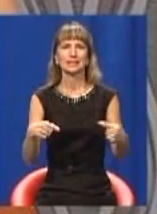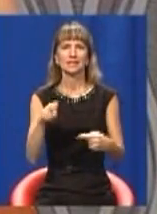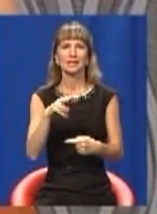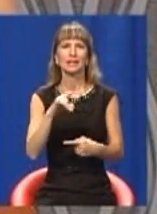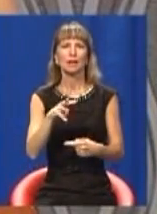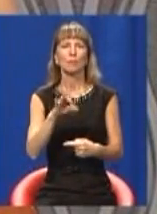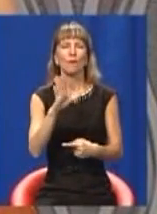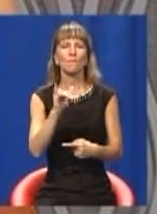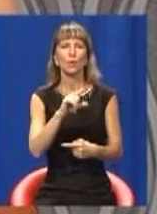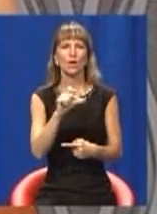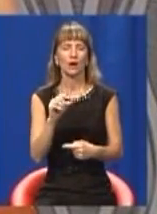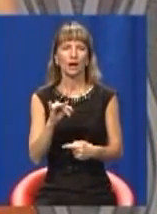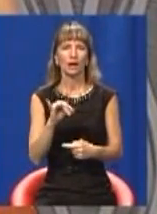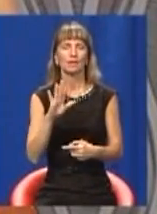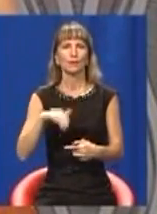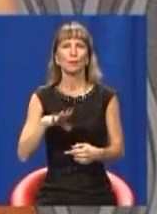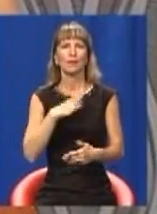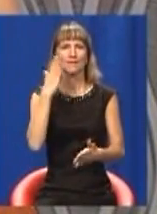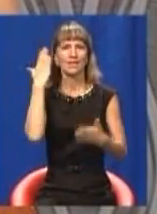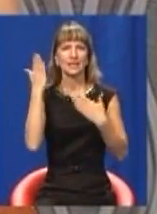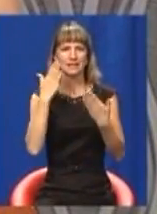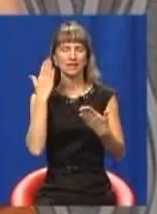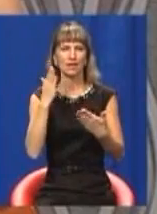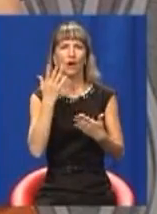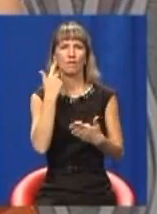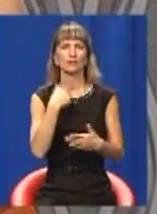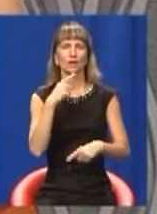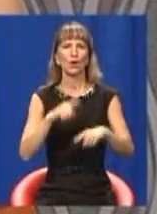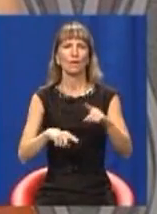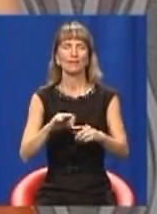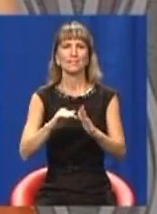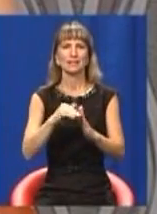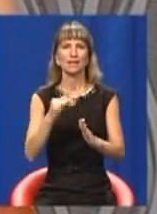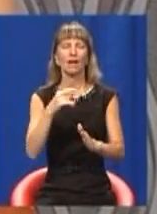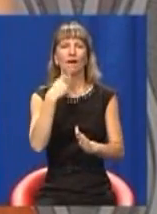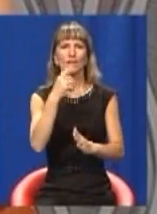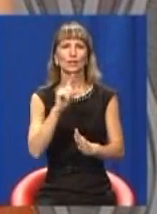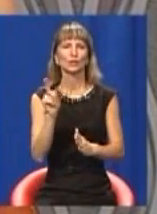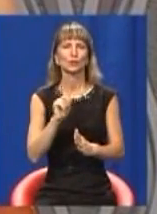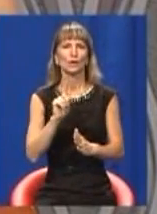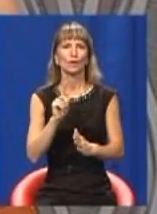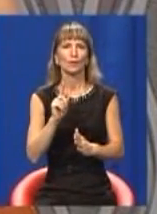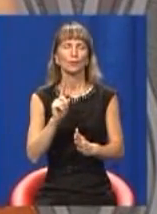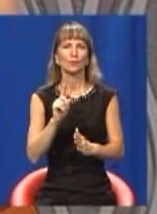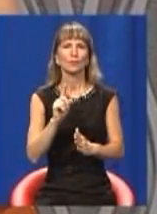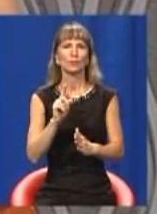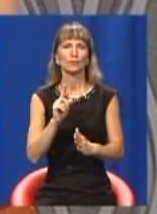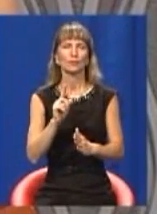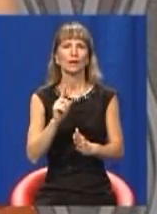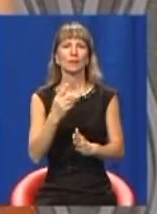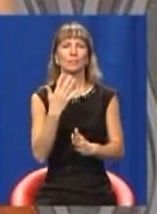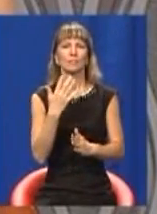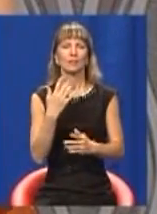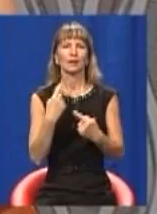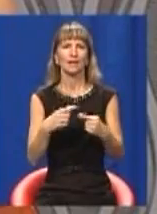І від того було не дуже весело нам потім, особливо, коли наших батьків починало викликати і казати, що ви там ваші хлопці натворили, 5-10,